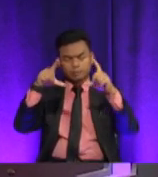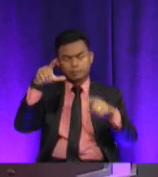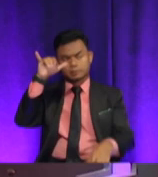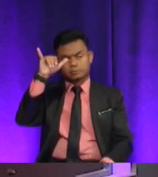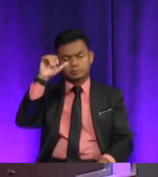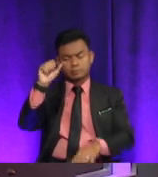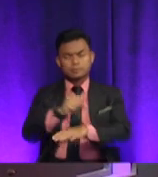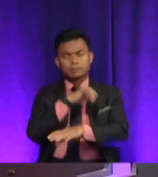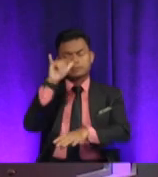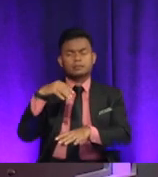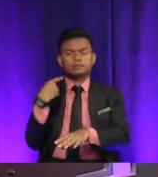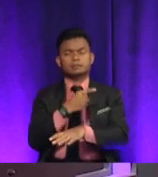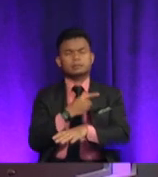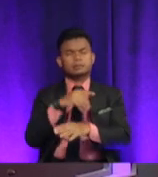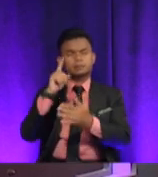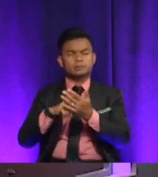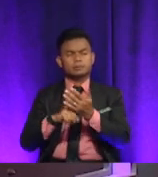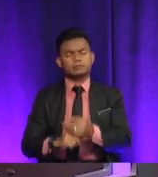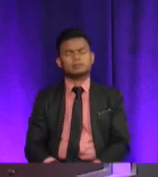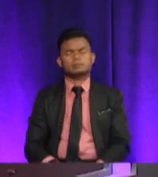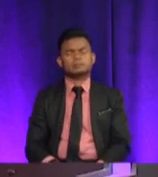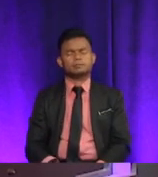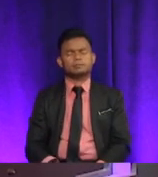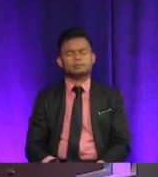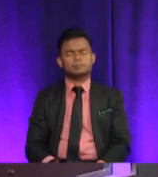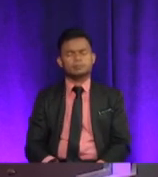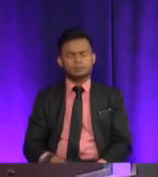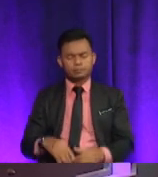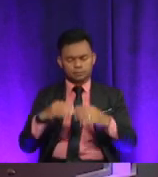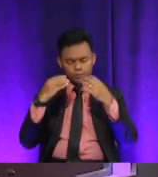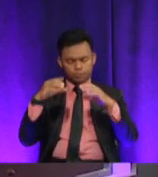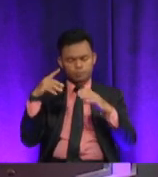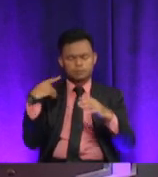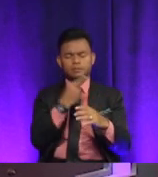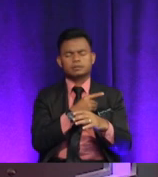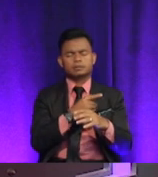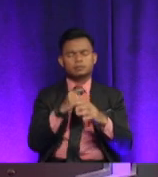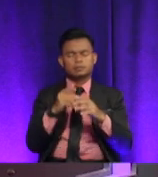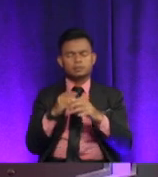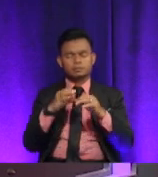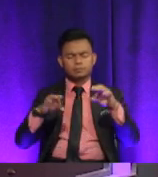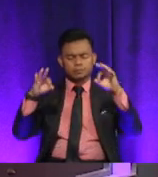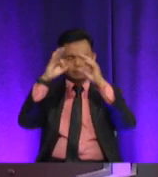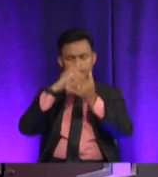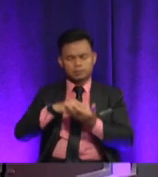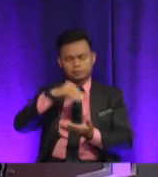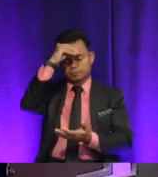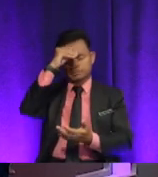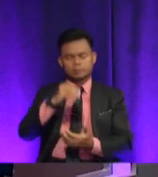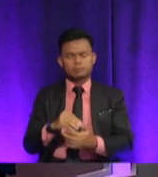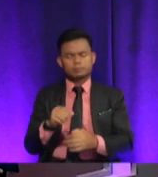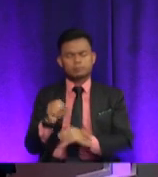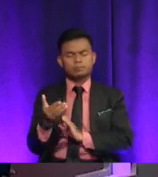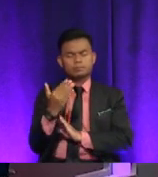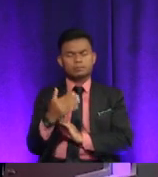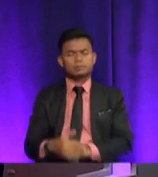coba kita kupas balik kita kupas kita cari persoalan sampingan ataupun isu sampingan ataupun persoalan Apakah yang ingin dibincangkan